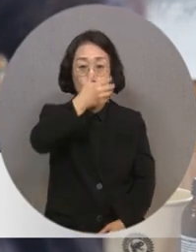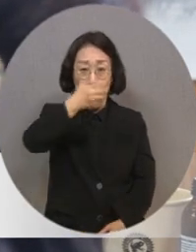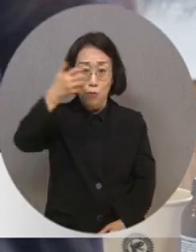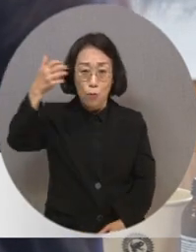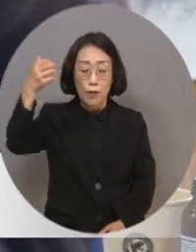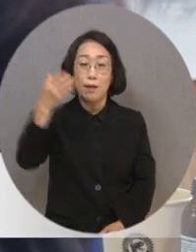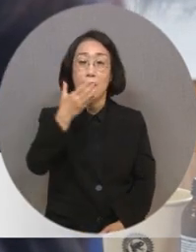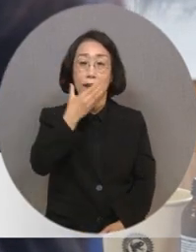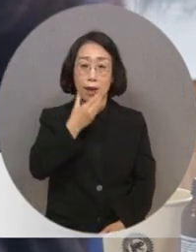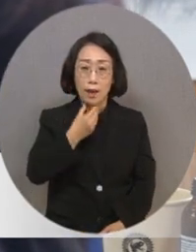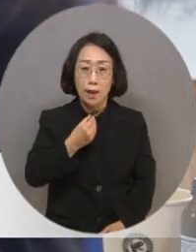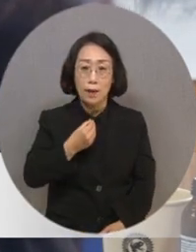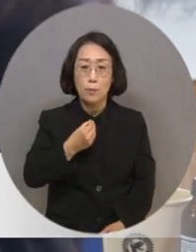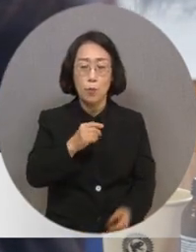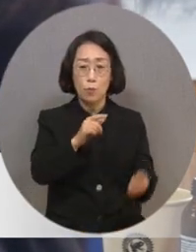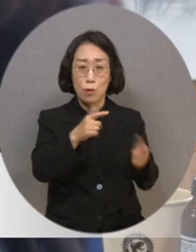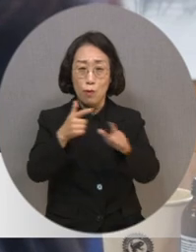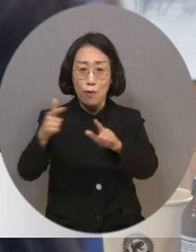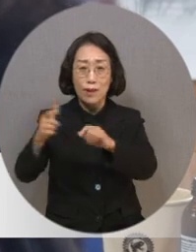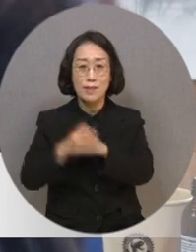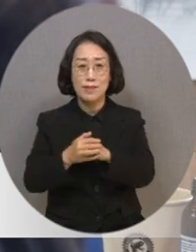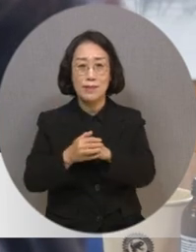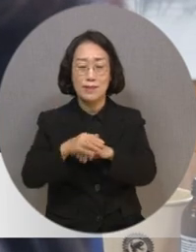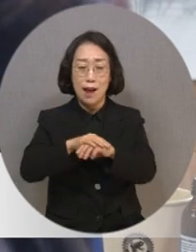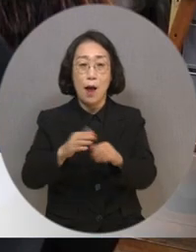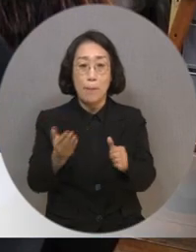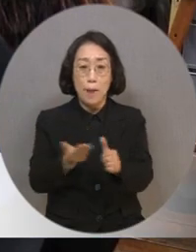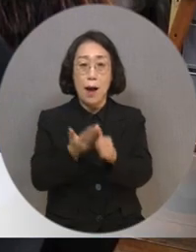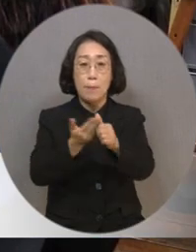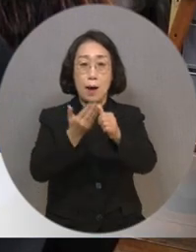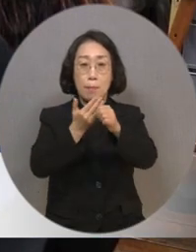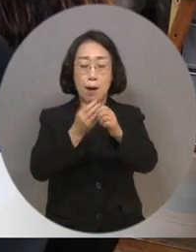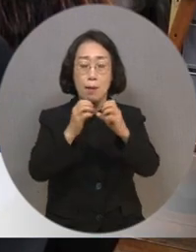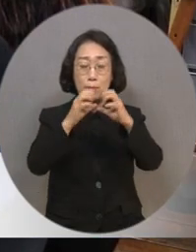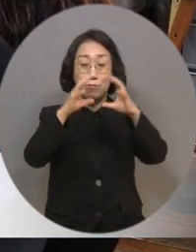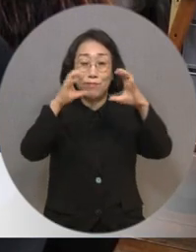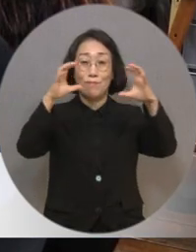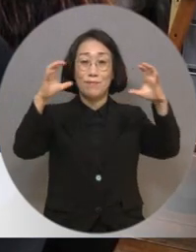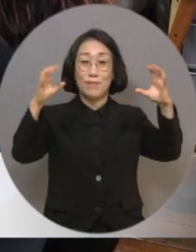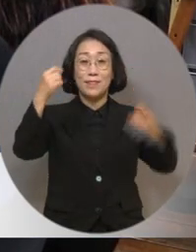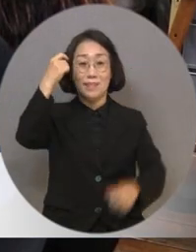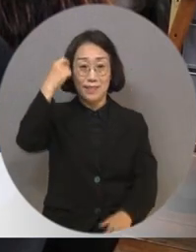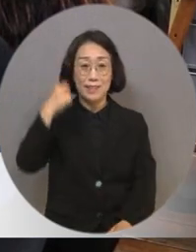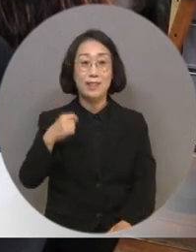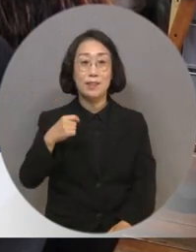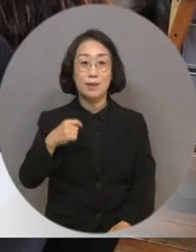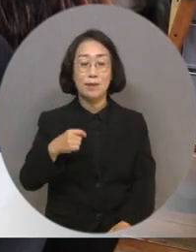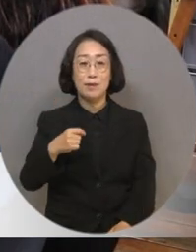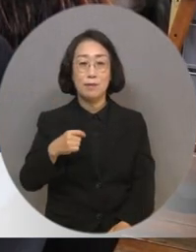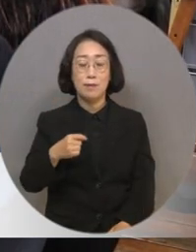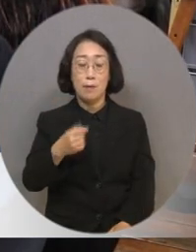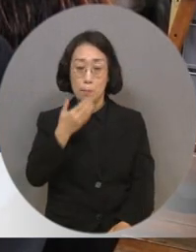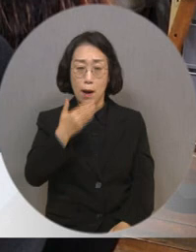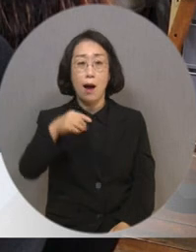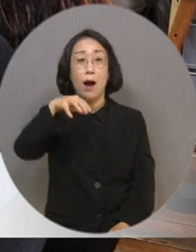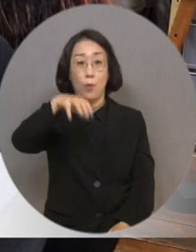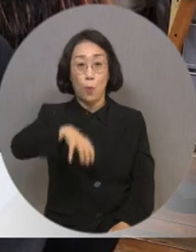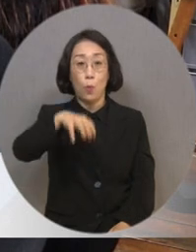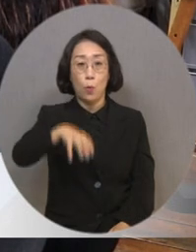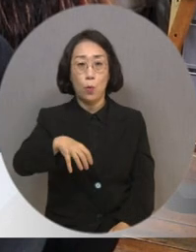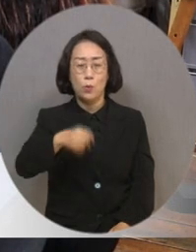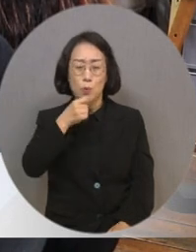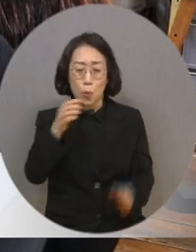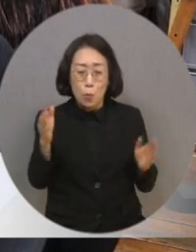어떤 행복들이 이렇게 무럭무럭 자라나오고 피어나는 그런 느낌들을 가질 수 있어서 이